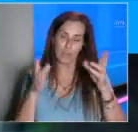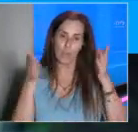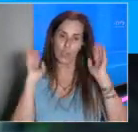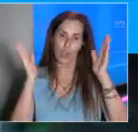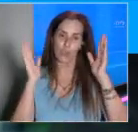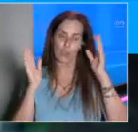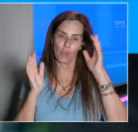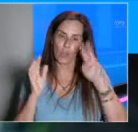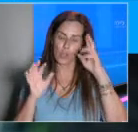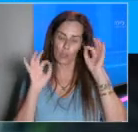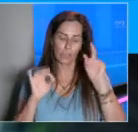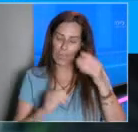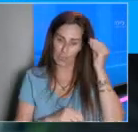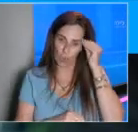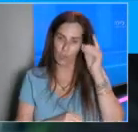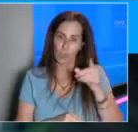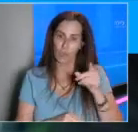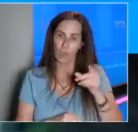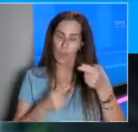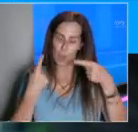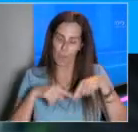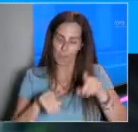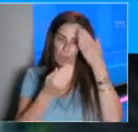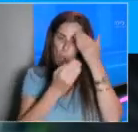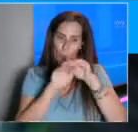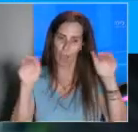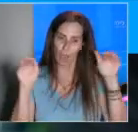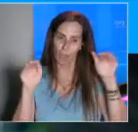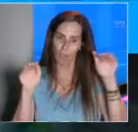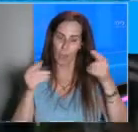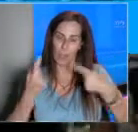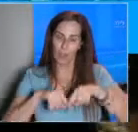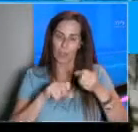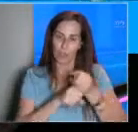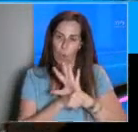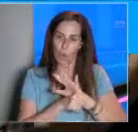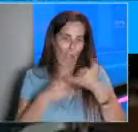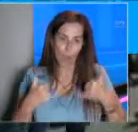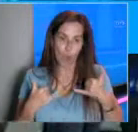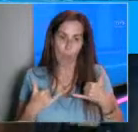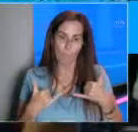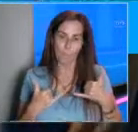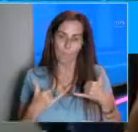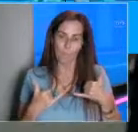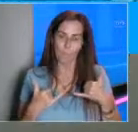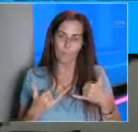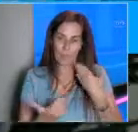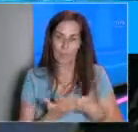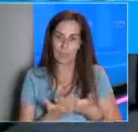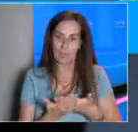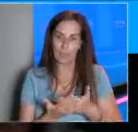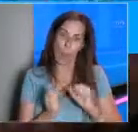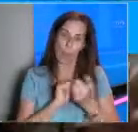סוף ההיגיון ישלוט, כי צריך לזכור שבמקביל להודעה הזאת היום, קבינט הקורונה היום, המליץ